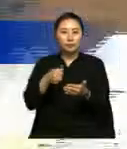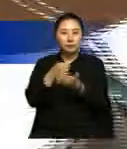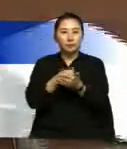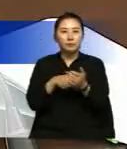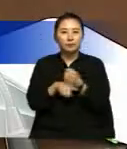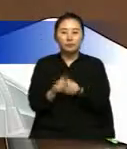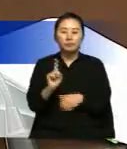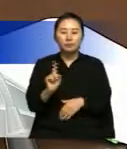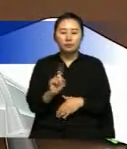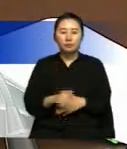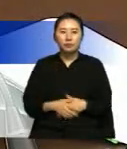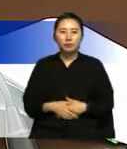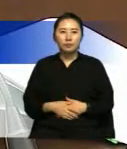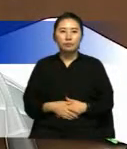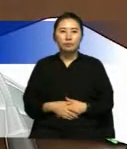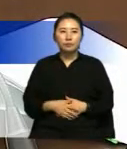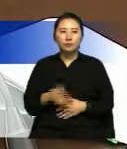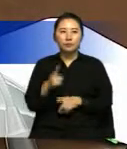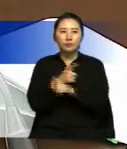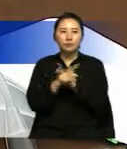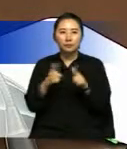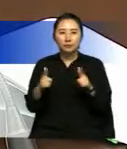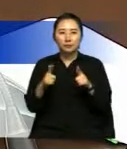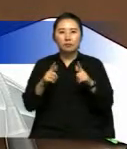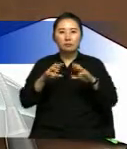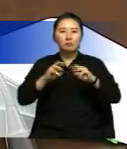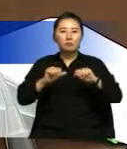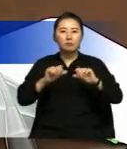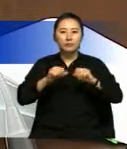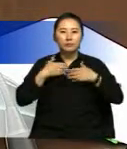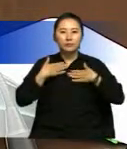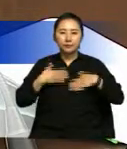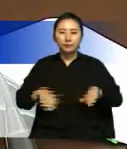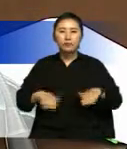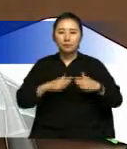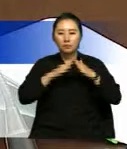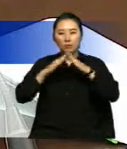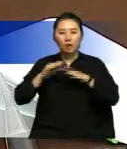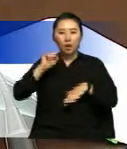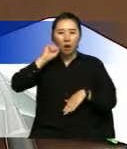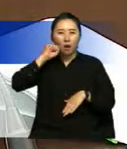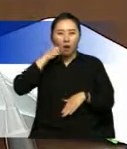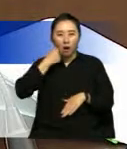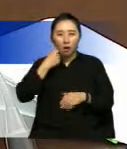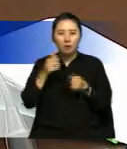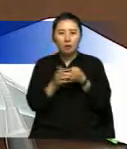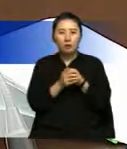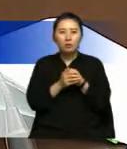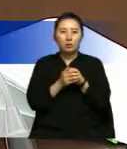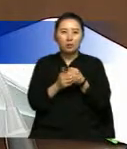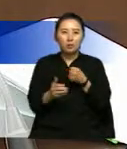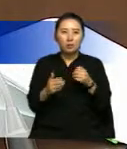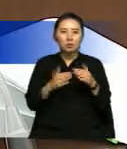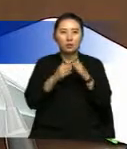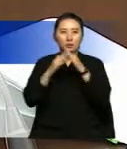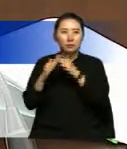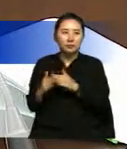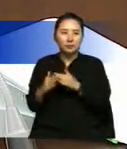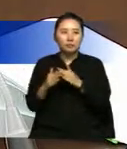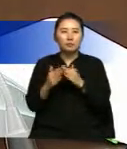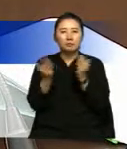하신. 부지의 협소를 설치할 수 없는 결론이 나가지고 우선 이전해서 증설하는 방향으로